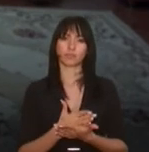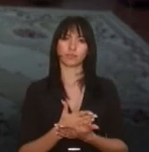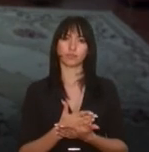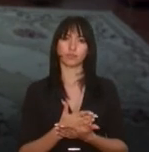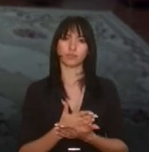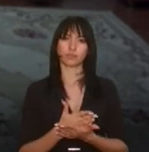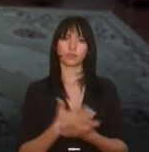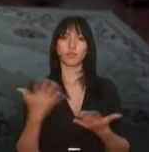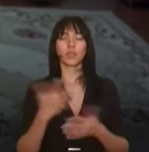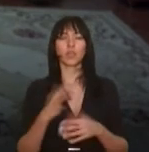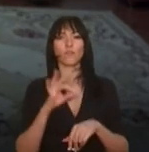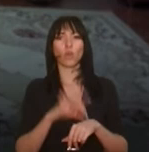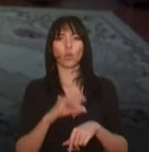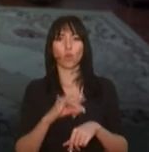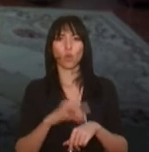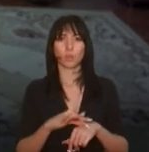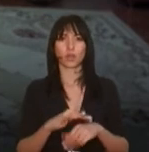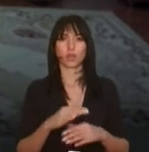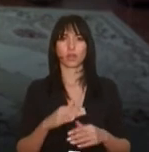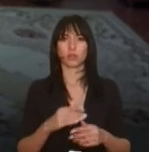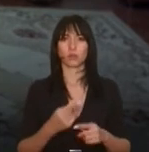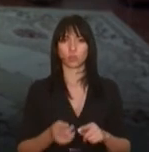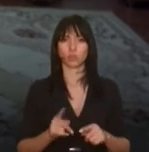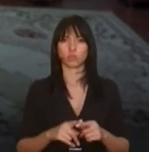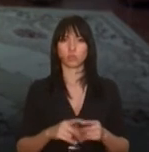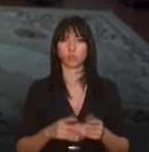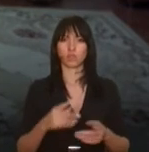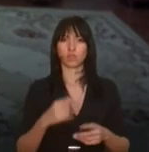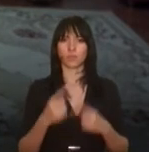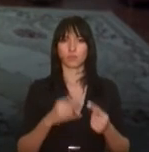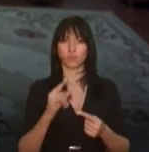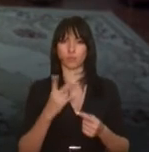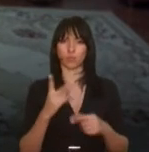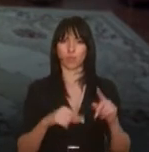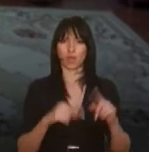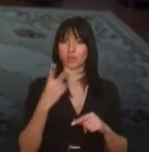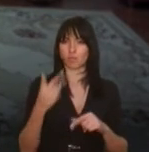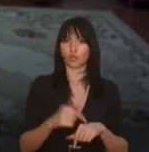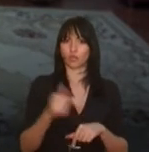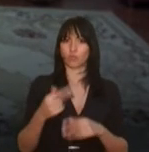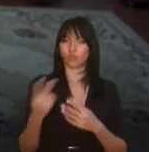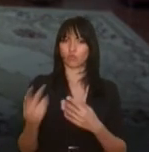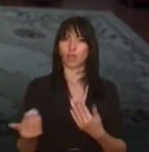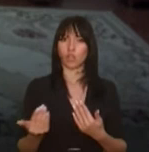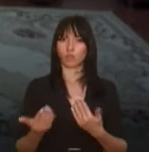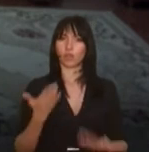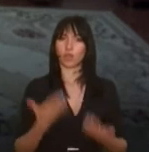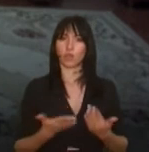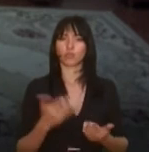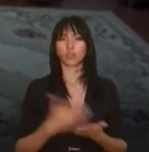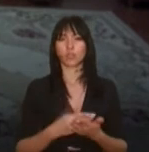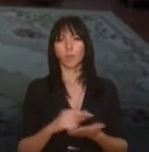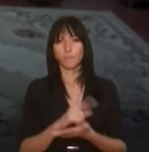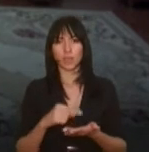імовірність якоїсь хвороби, а мама це повинна відчувати, і батько повинен бачити, то тоді стоїть питання